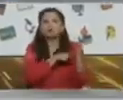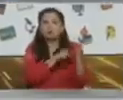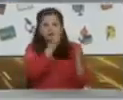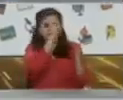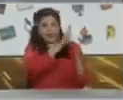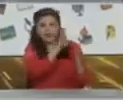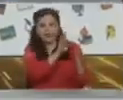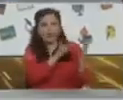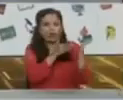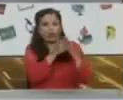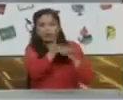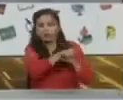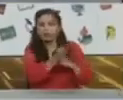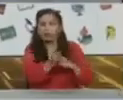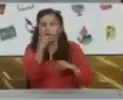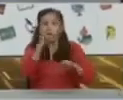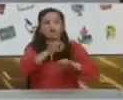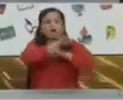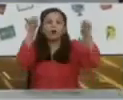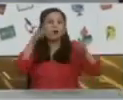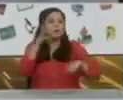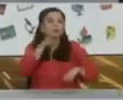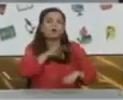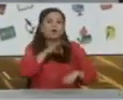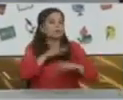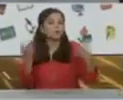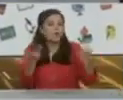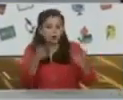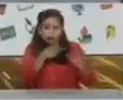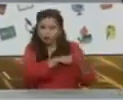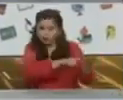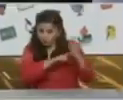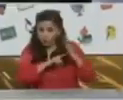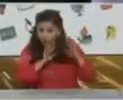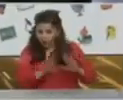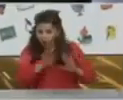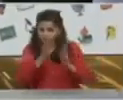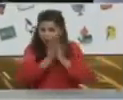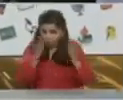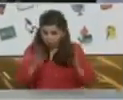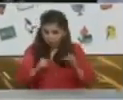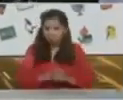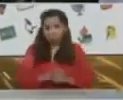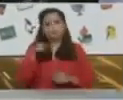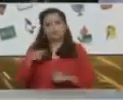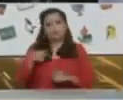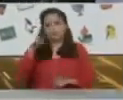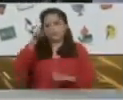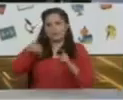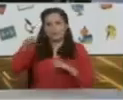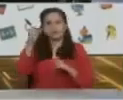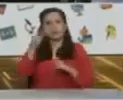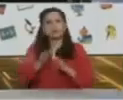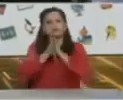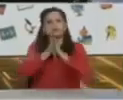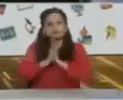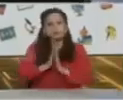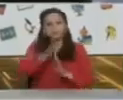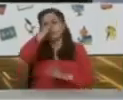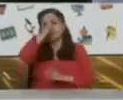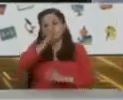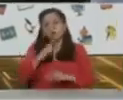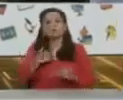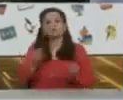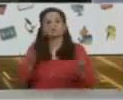सुबह उठने के फायदों की चर्चा हो? हमारे यहाँ आध्यात्मिक जीवन के लोग